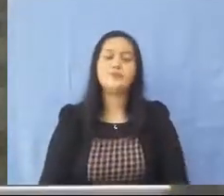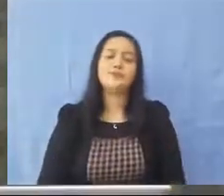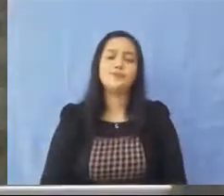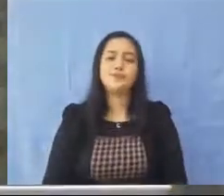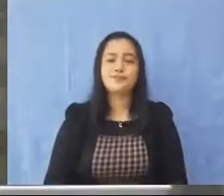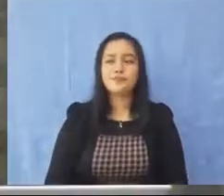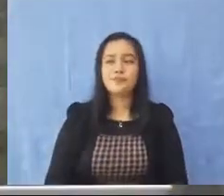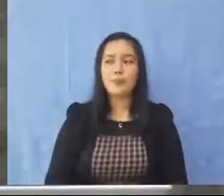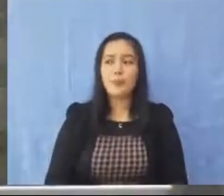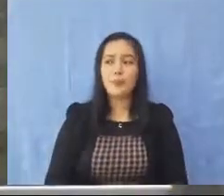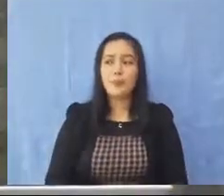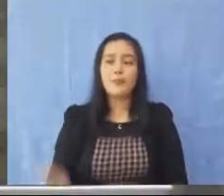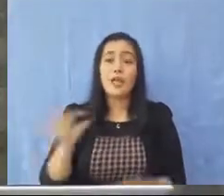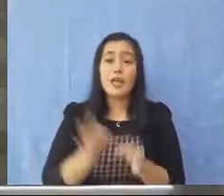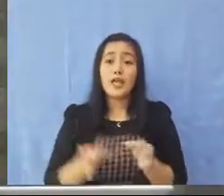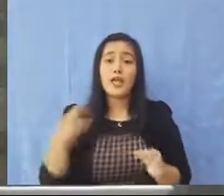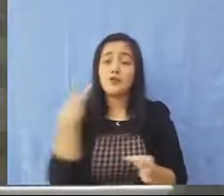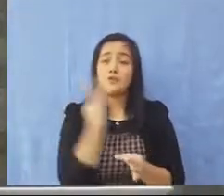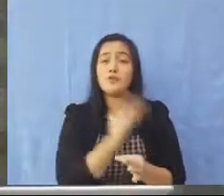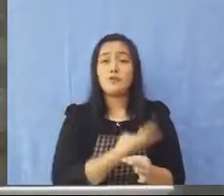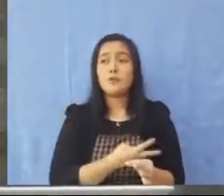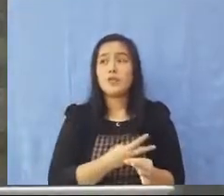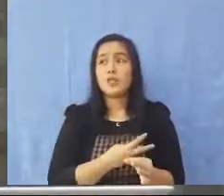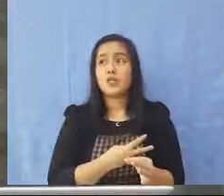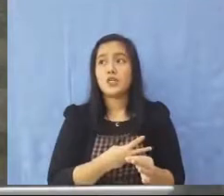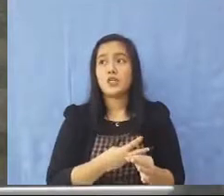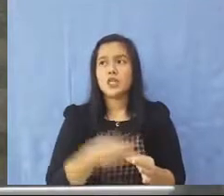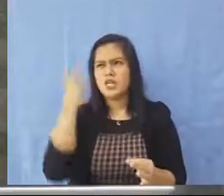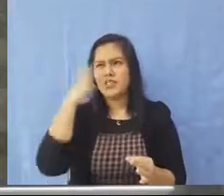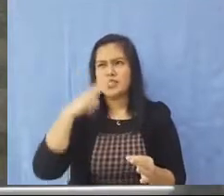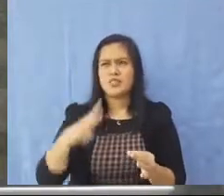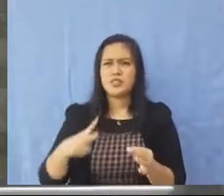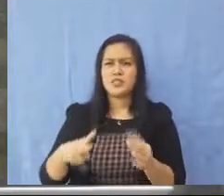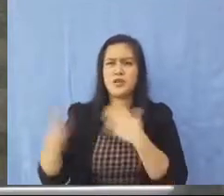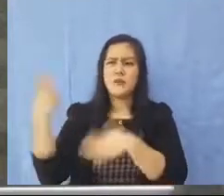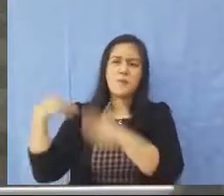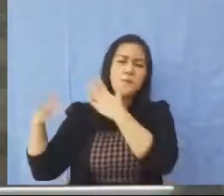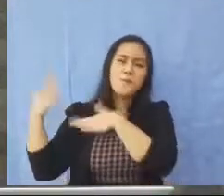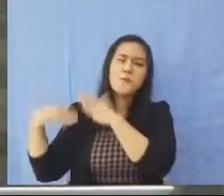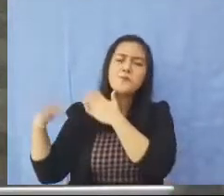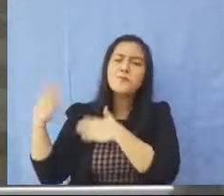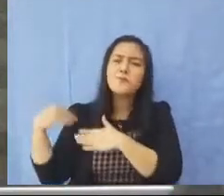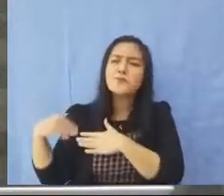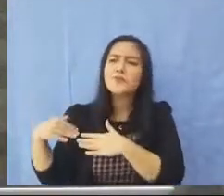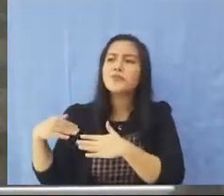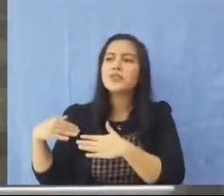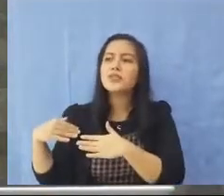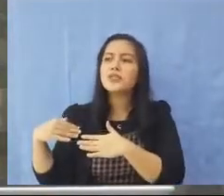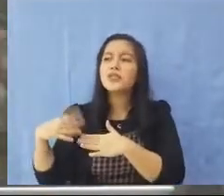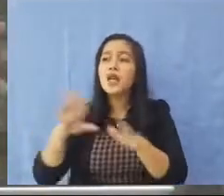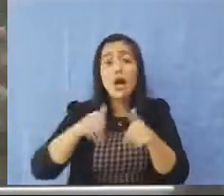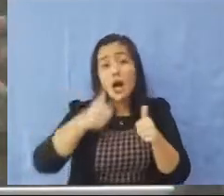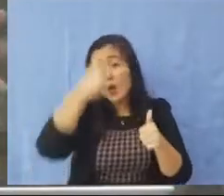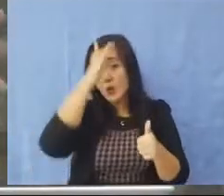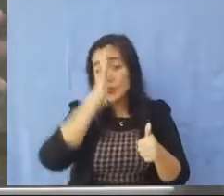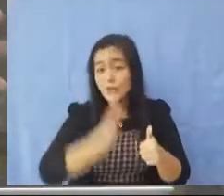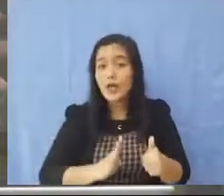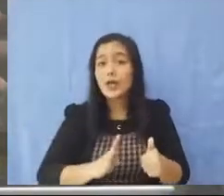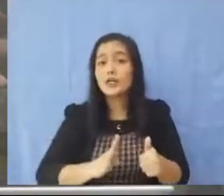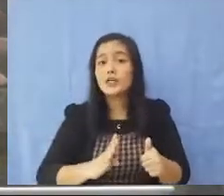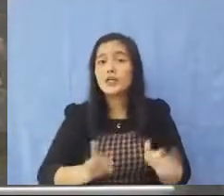books of the Old Testament, pag pupunta ka sa simula, makikita natin talaga kung paano nagpapakilala ang Diyos